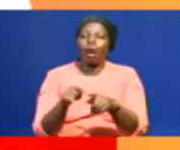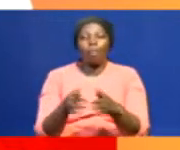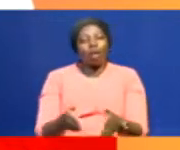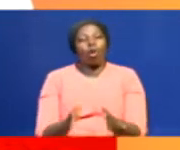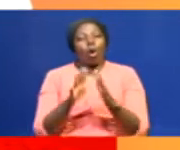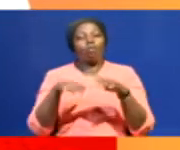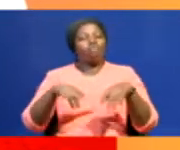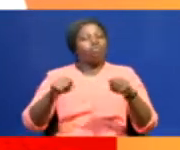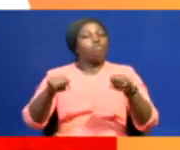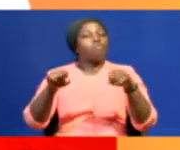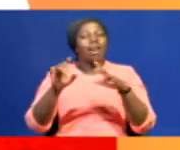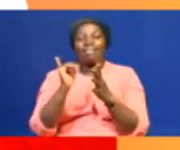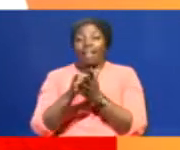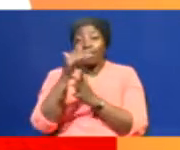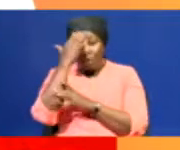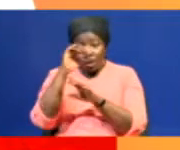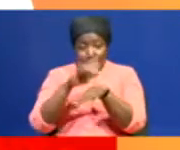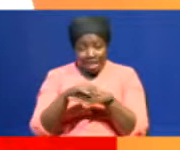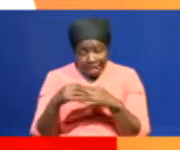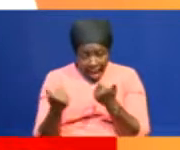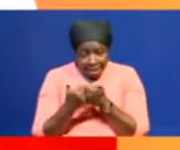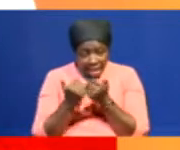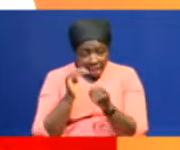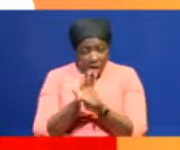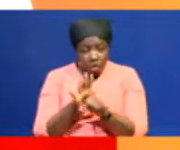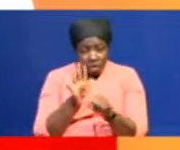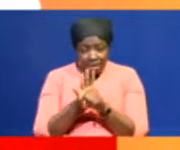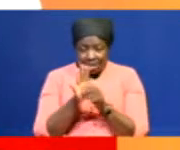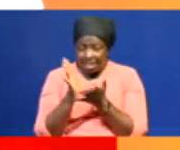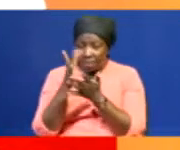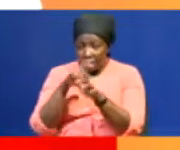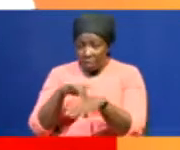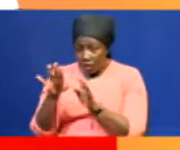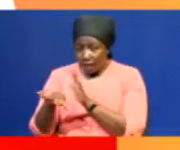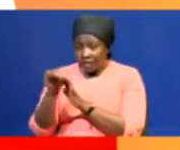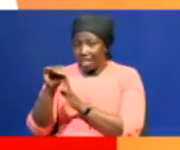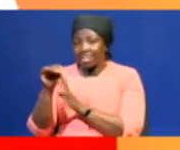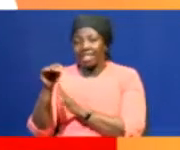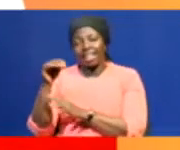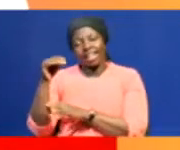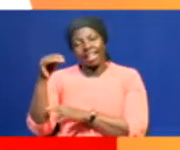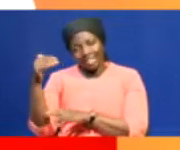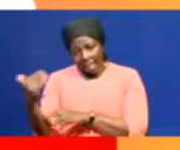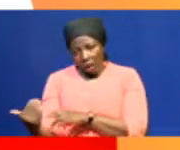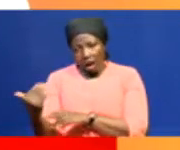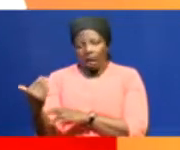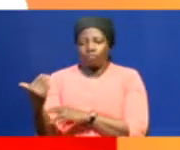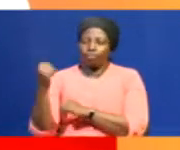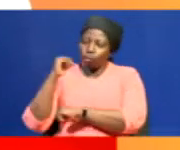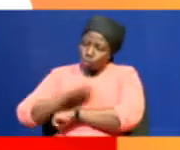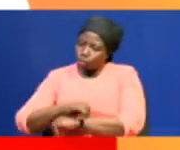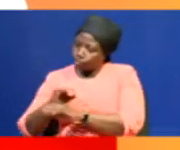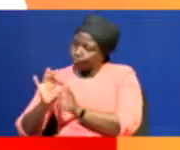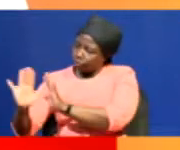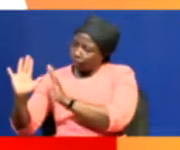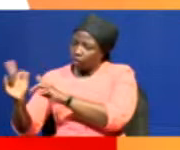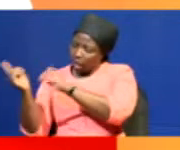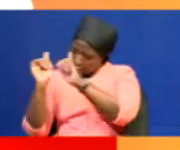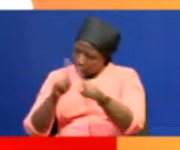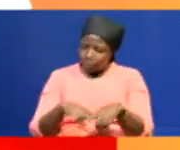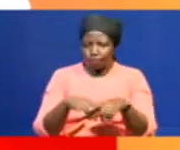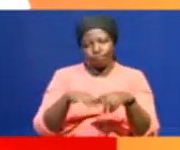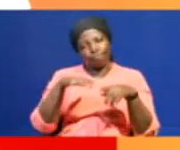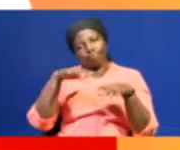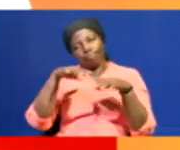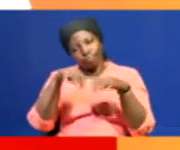Na pia unapata watoto wa shule toto akitoka shuleni jioni anaenda anachukua pikipiki ya babake. So pia ni jukumu ambalo wazazi